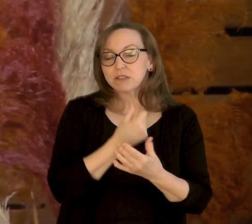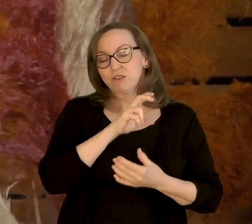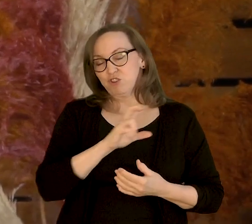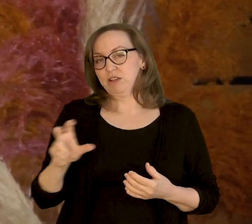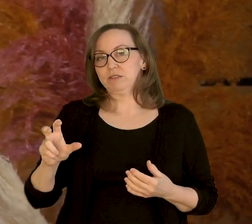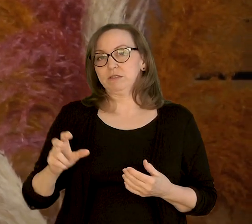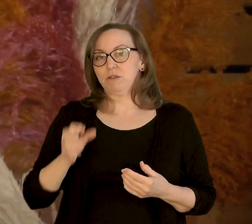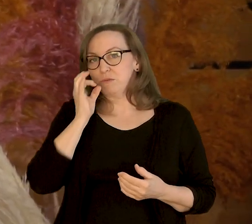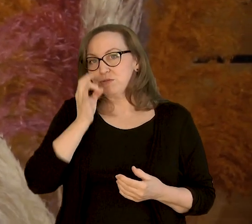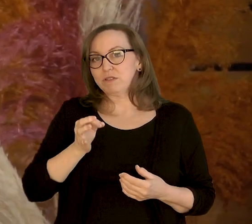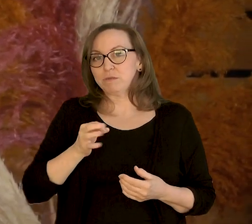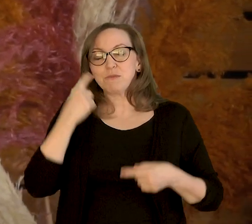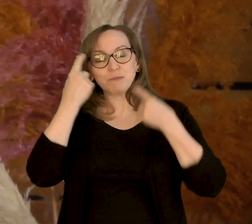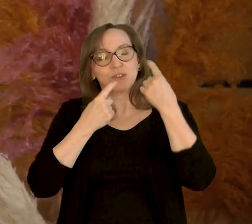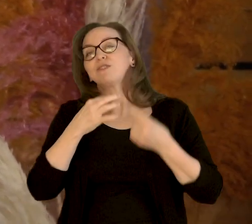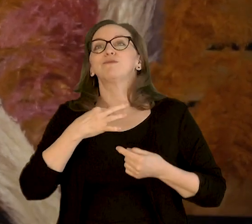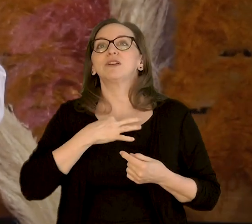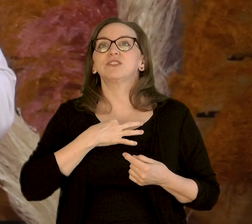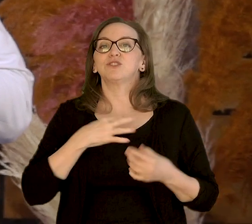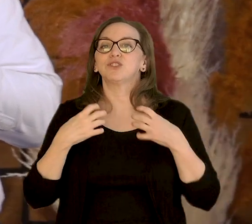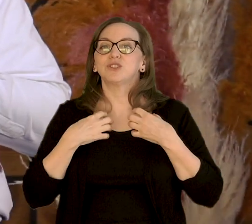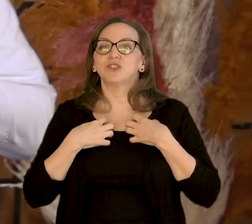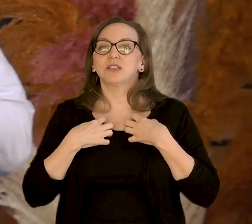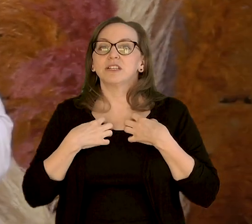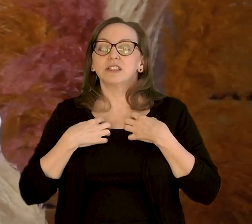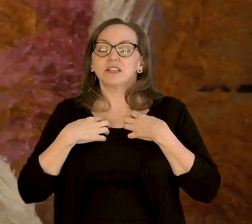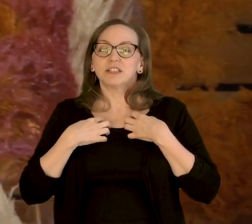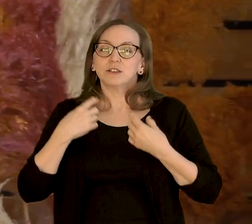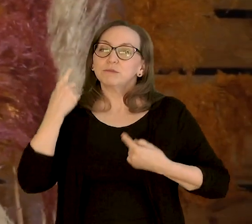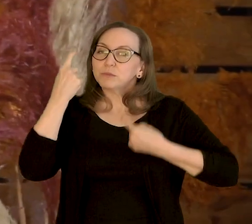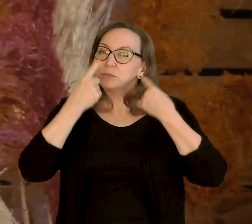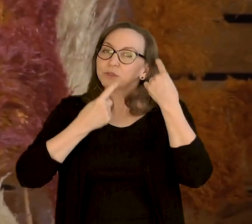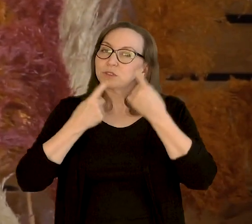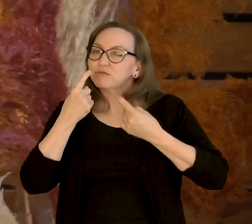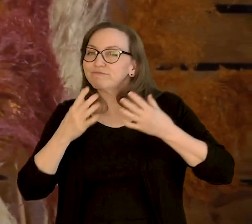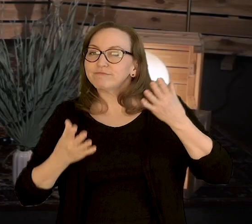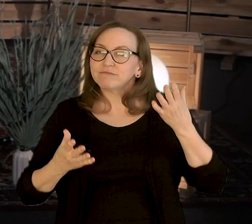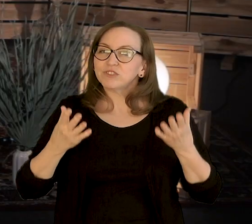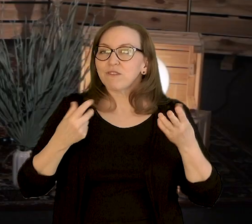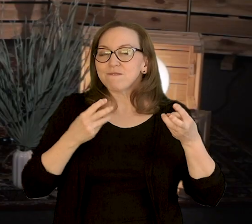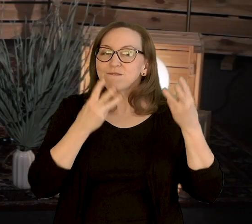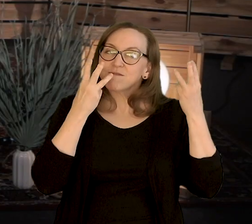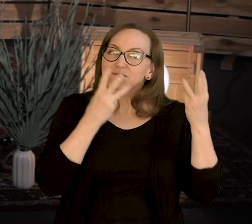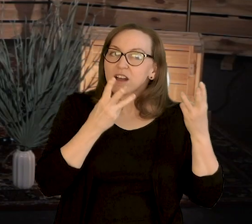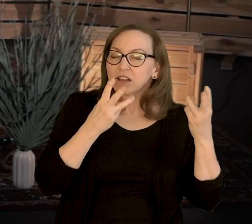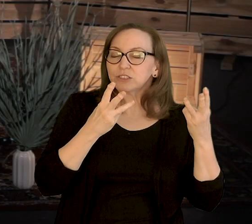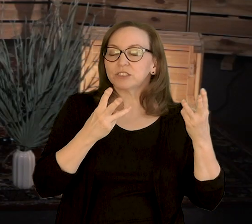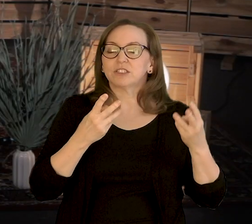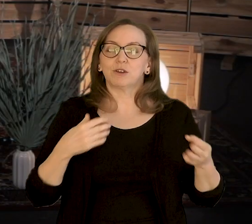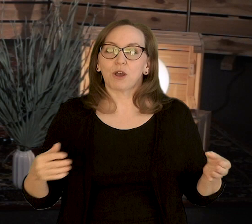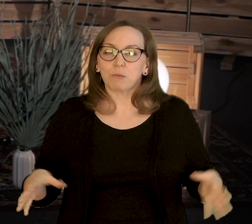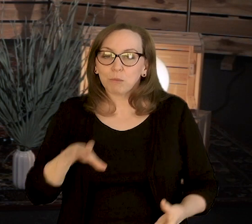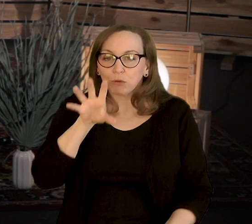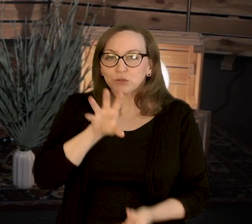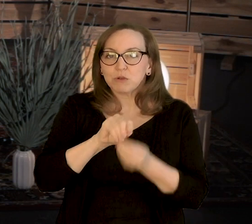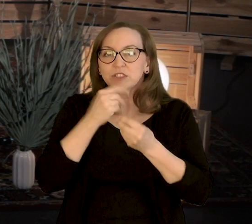aby pomyśleć o swoim życiu, zastanowić się nad tym, co jest dla nas ważne, podsumować naszą